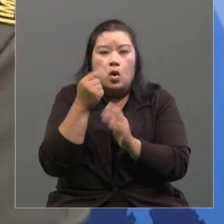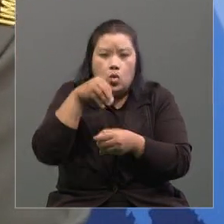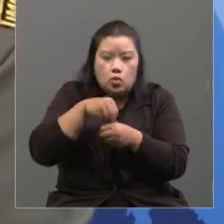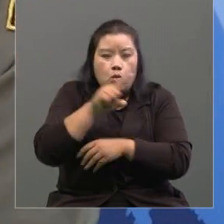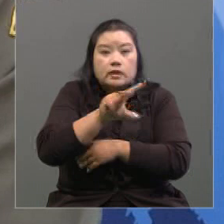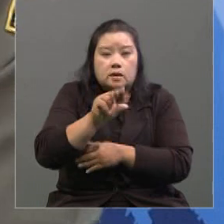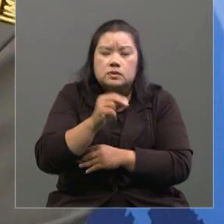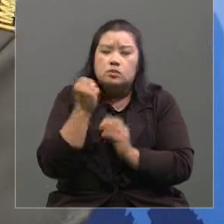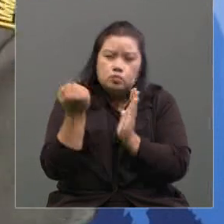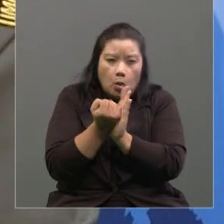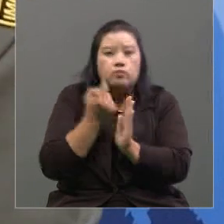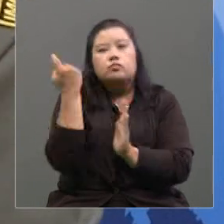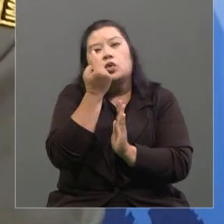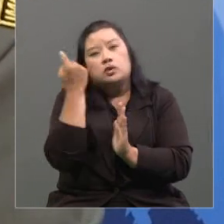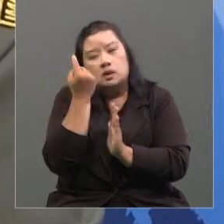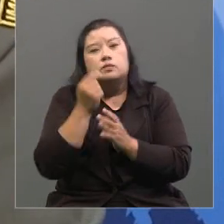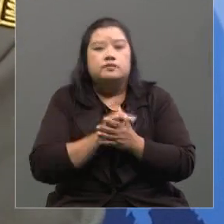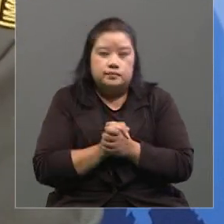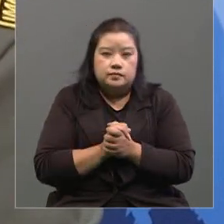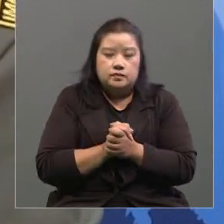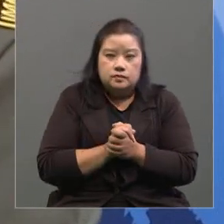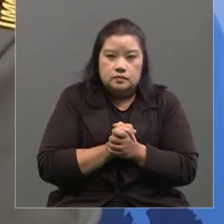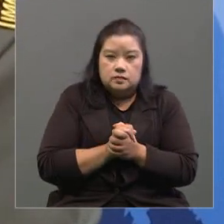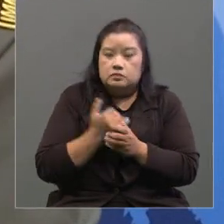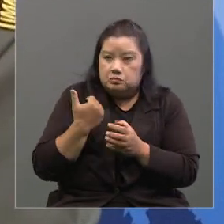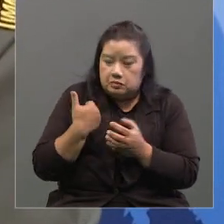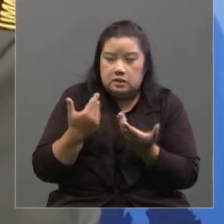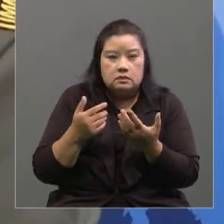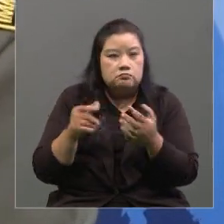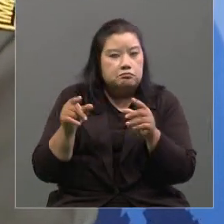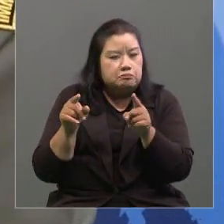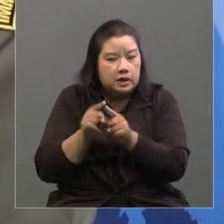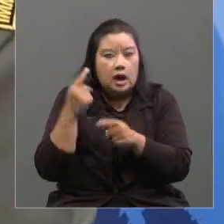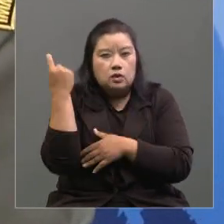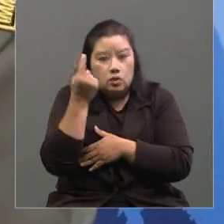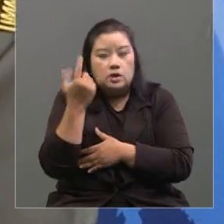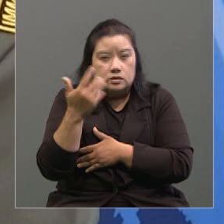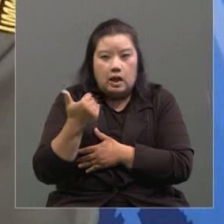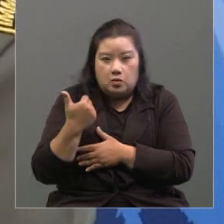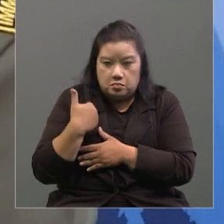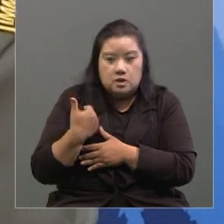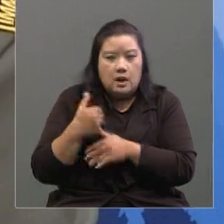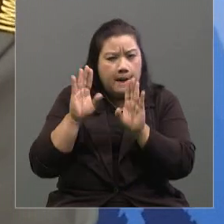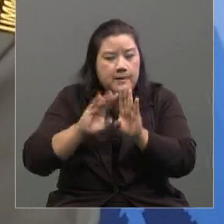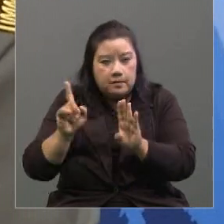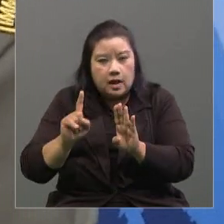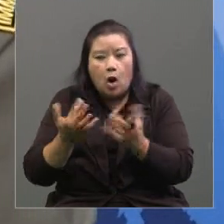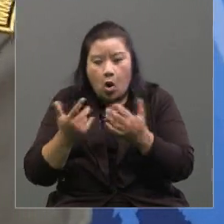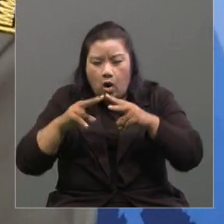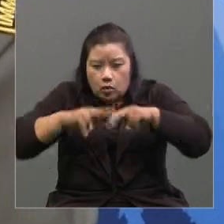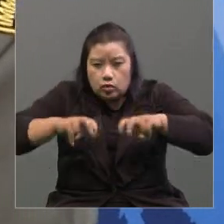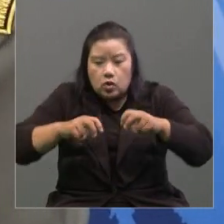เป็นนักท่องเที่ยวนะครับก็มีบางส่วนที่เป็นลักษณะแบบนั้นแล้วก็บางส่วนที่เป็นลักษณะแบบอื่นนะครับกำลังตรวจสอบครับ